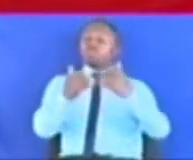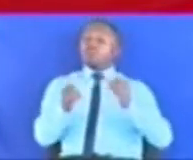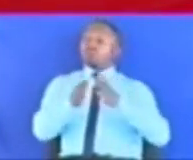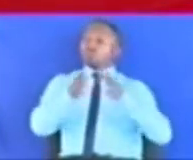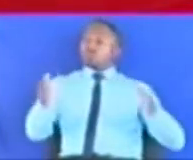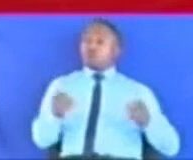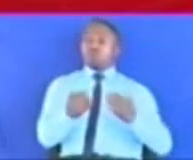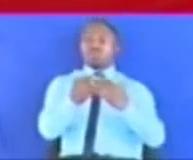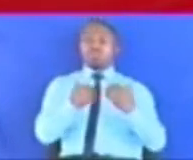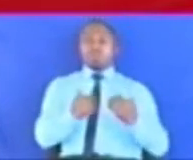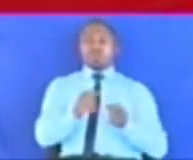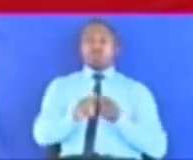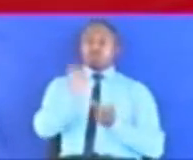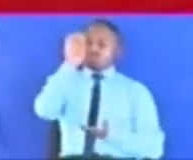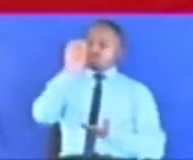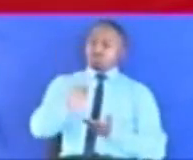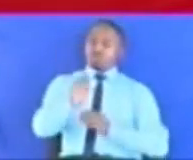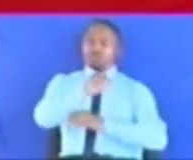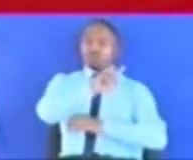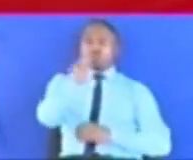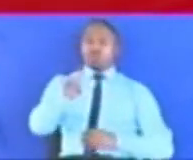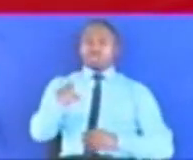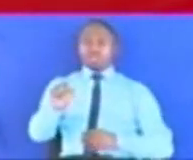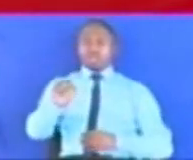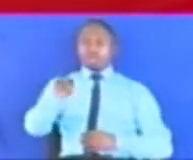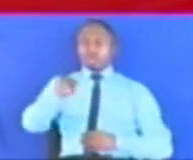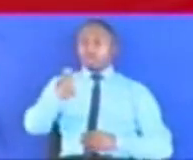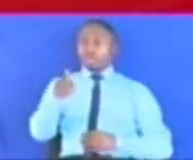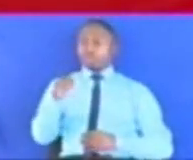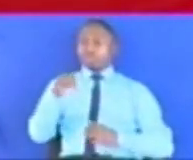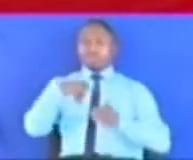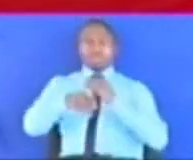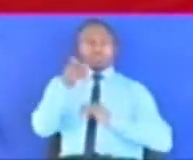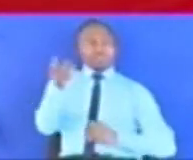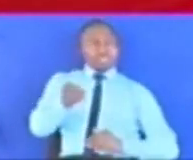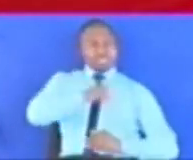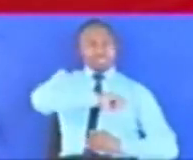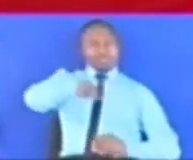sababu yake kubwa ni upungufu wa hizi zahanati katika vijiji vyetu.